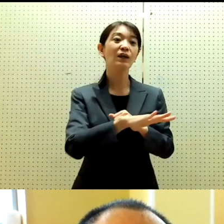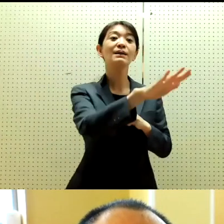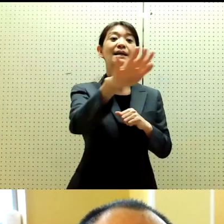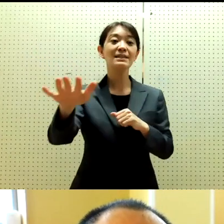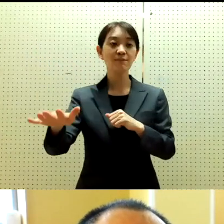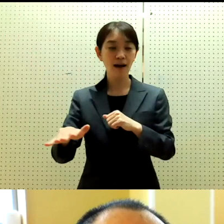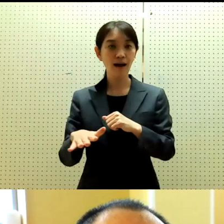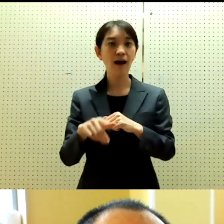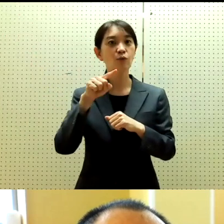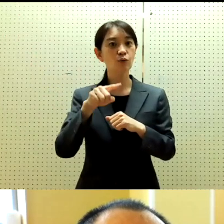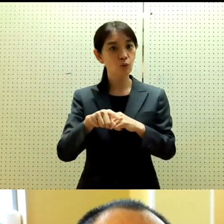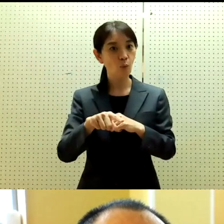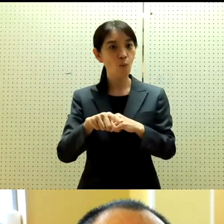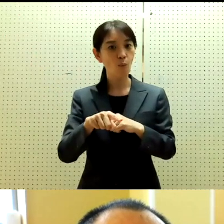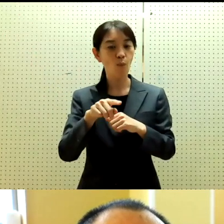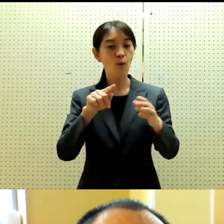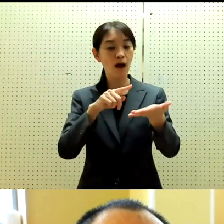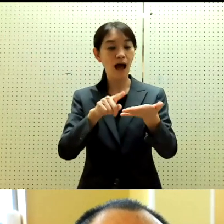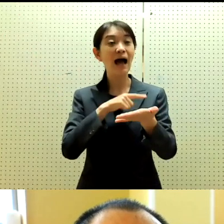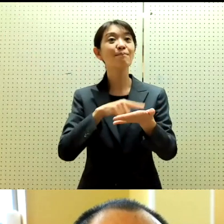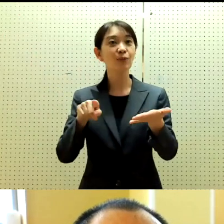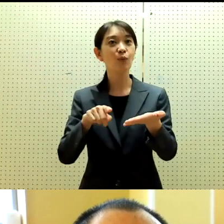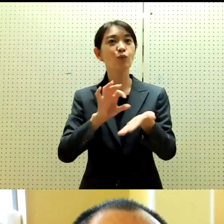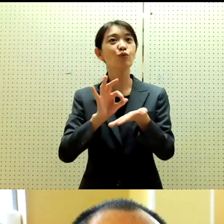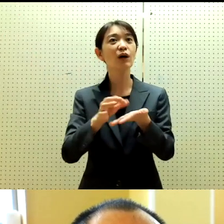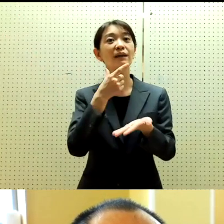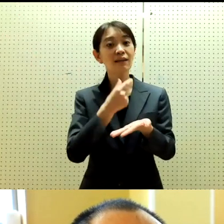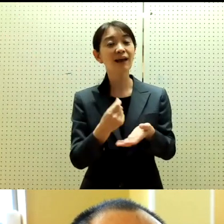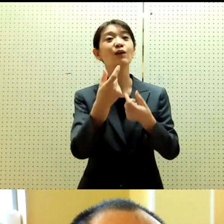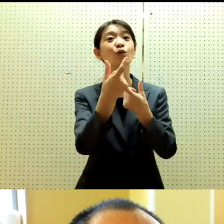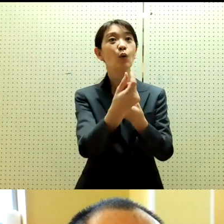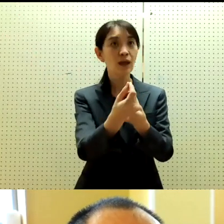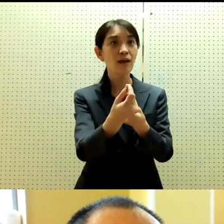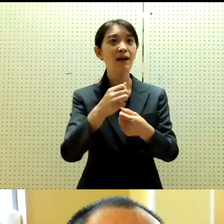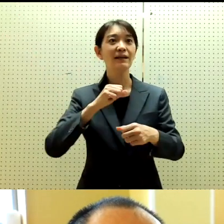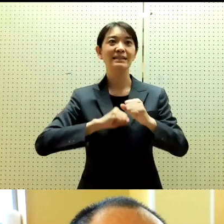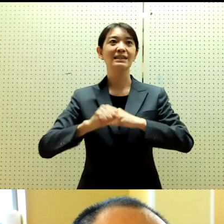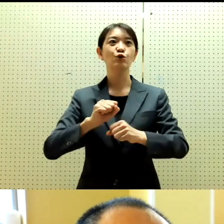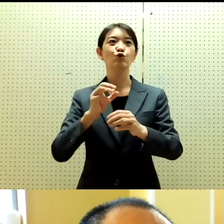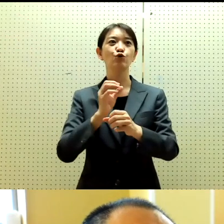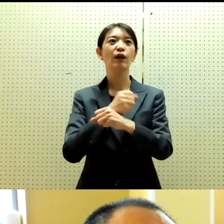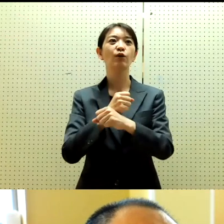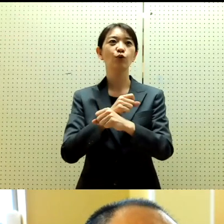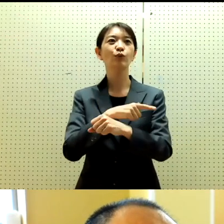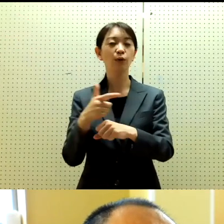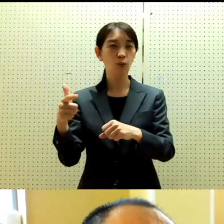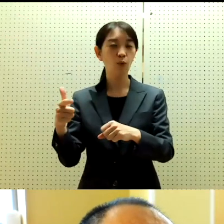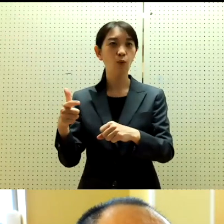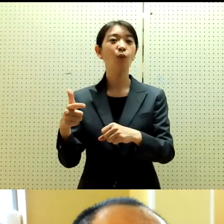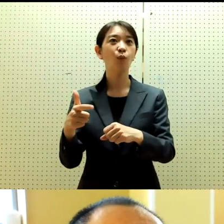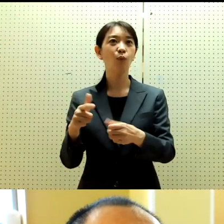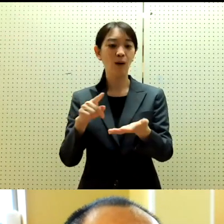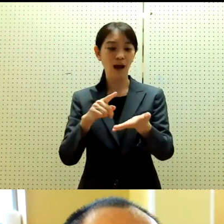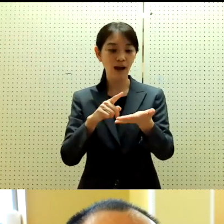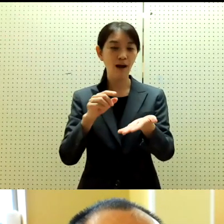れ使いたいでしょうと、夏休みの例えば自由研究にそれこそ使ったりとかするんだから、やりたいよねっていう